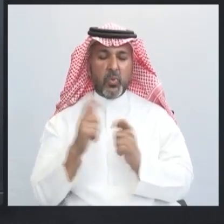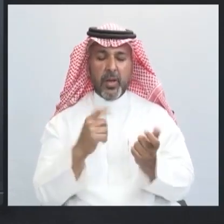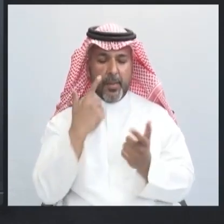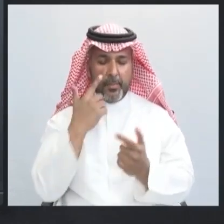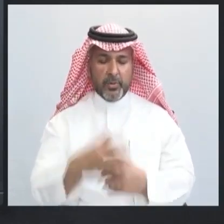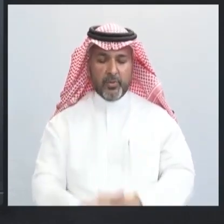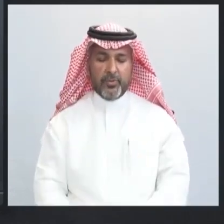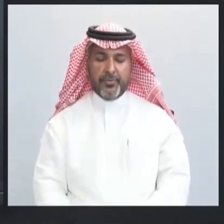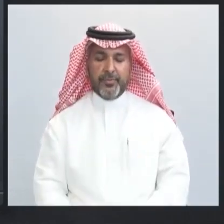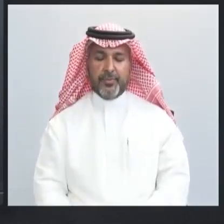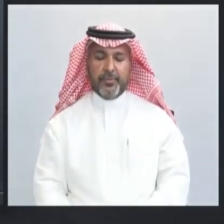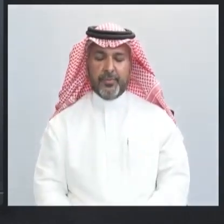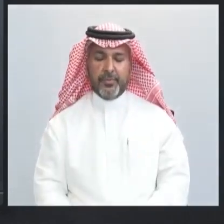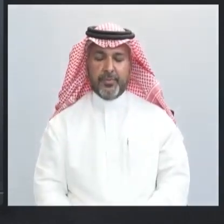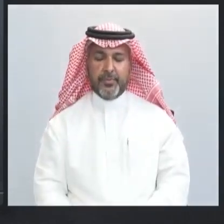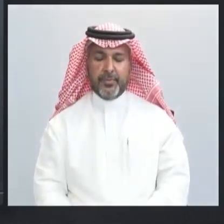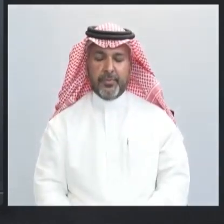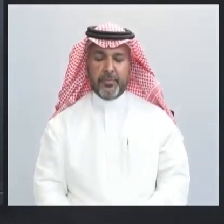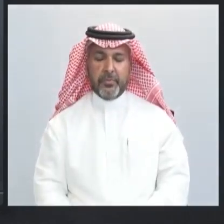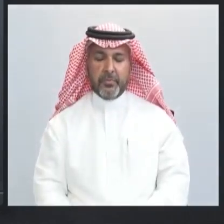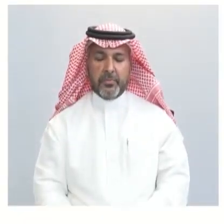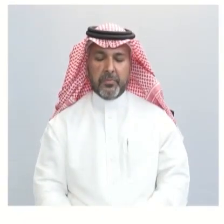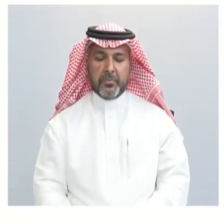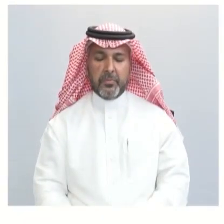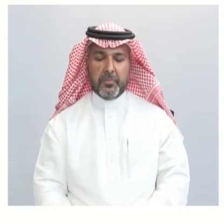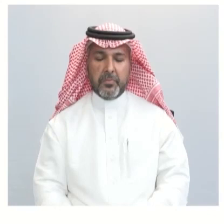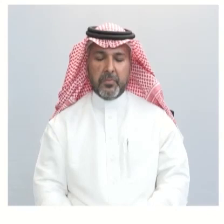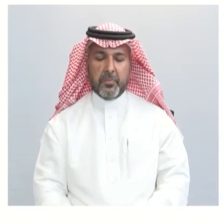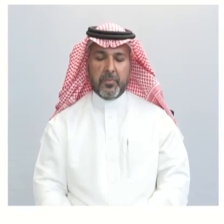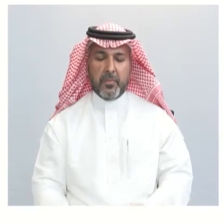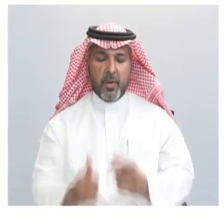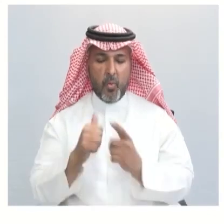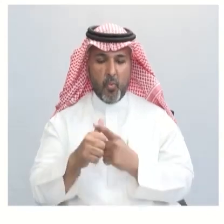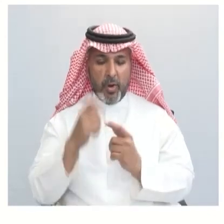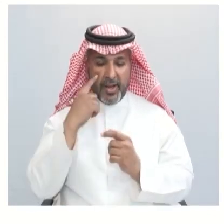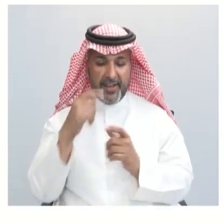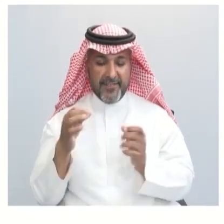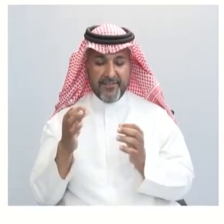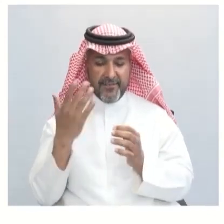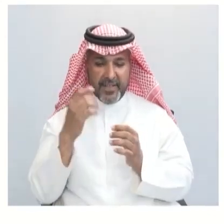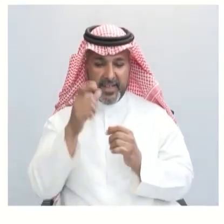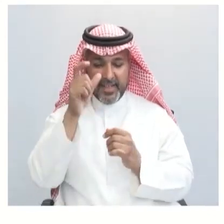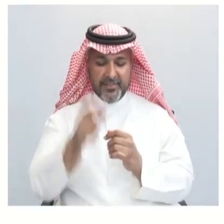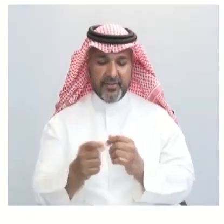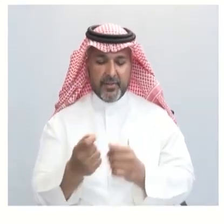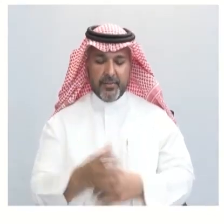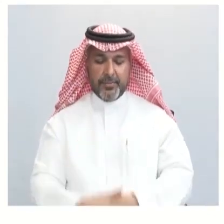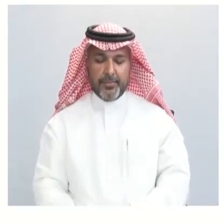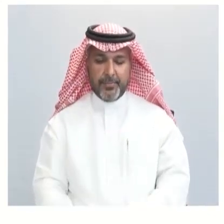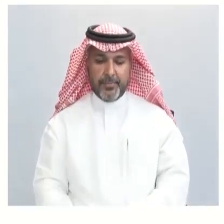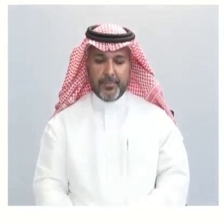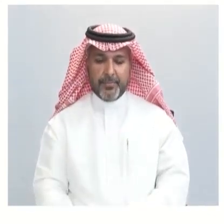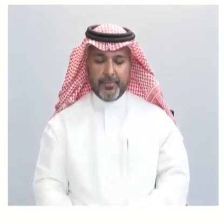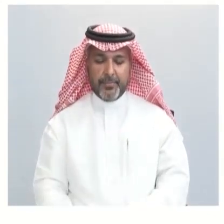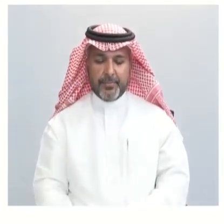وناخذ قيم عن يمينه وقيم عن يساره لا طبعا طبعا هنا عندنا خط تقارب راسي هو ماذا طبعا هو